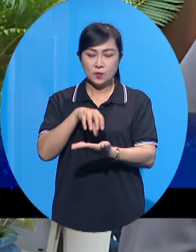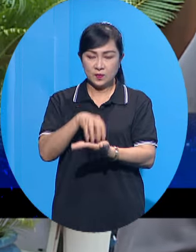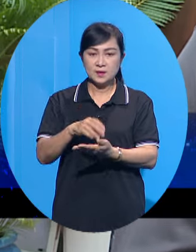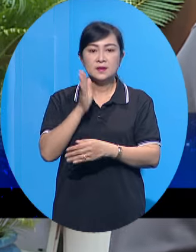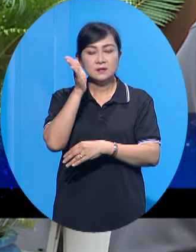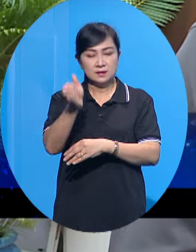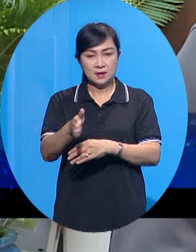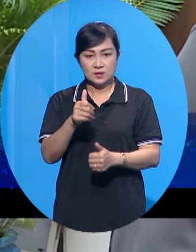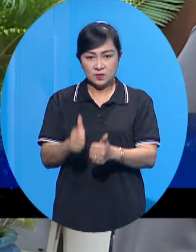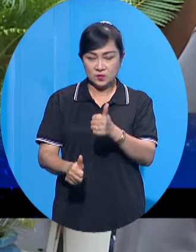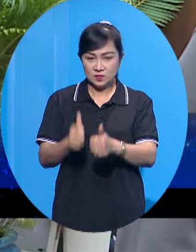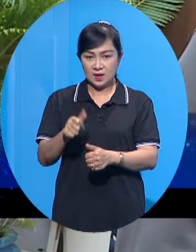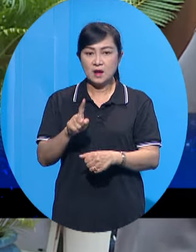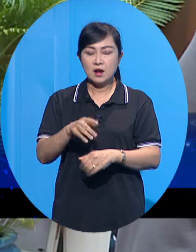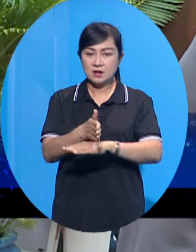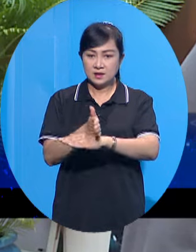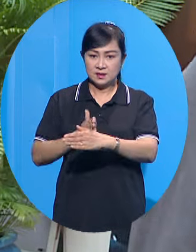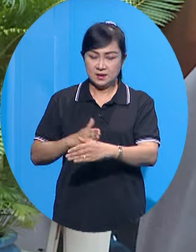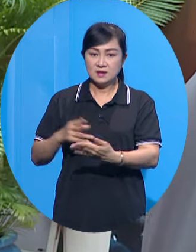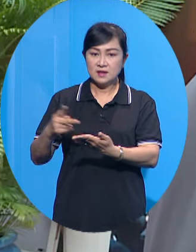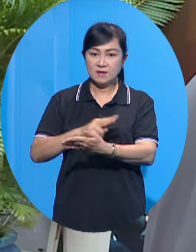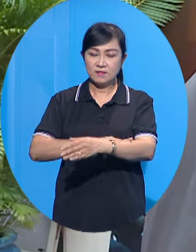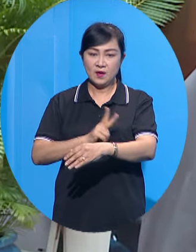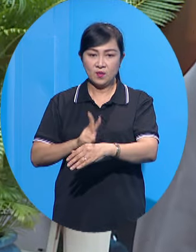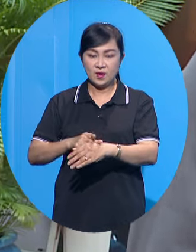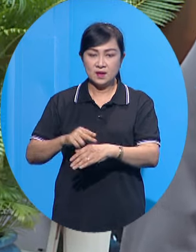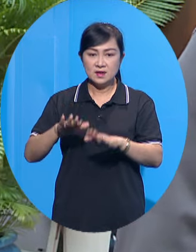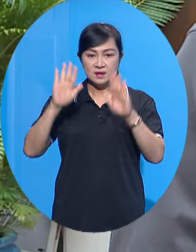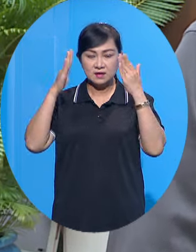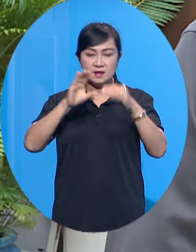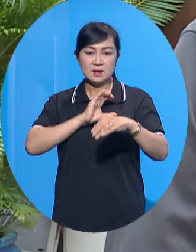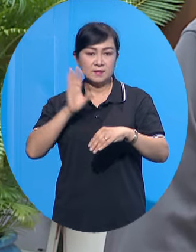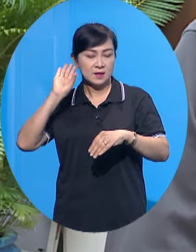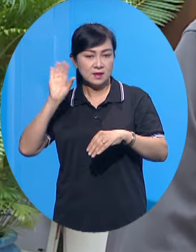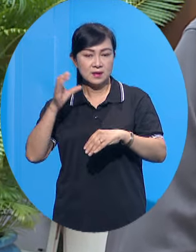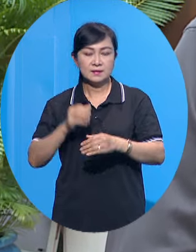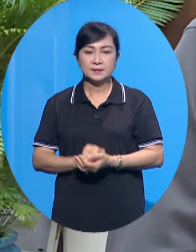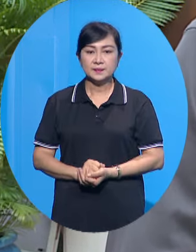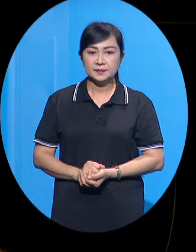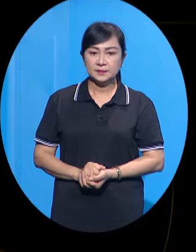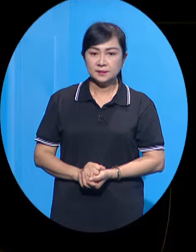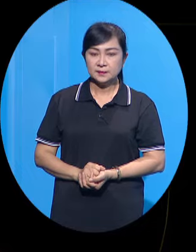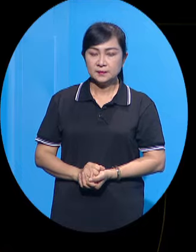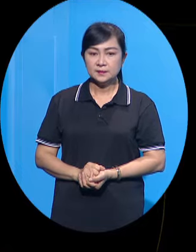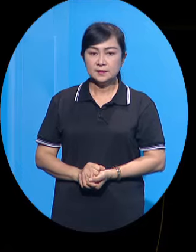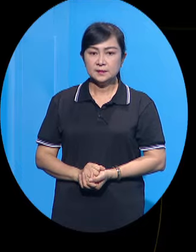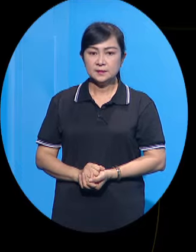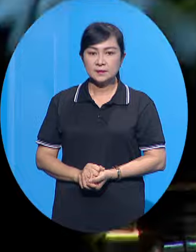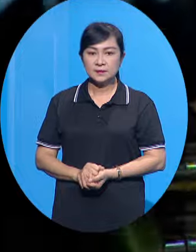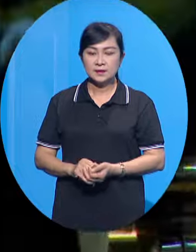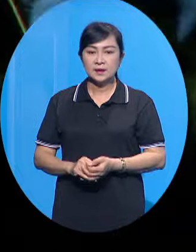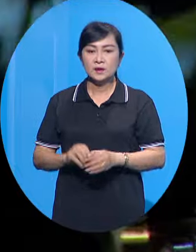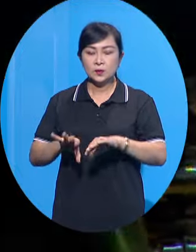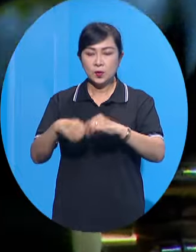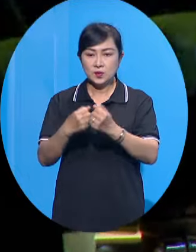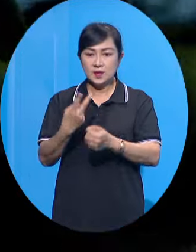tương lai, cuộc thi này hoàn toàn có khả năng trở thành một sự kiện văn hóa và sân chơi đẳng cấp thế giới và nổi tiếng toàn cầu. Tổ chức định